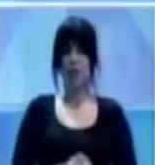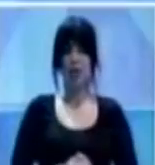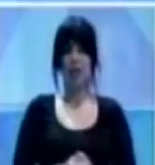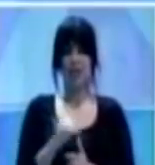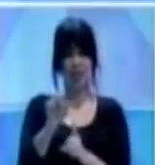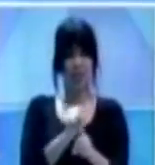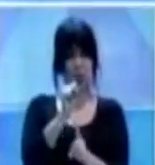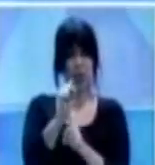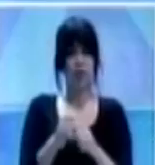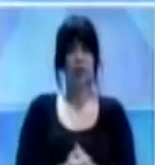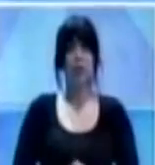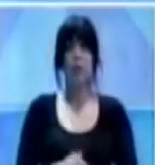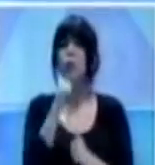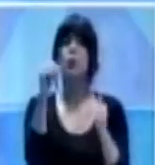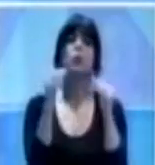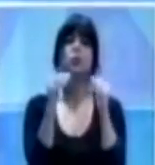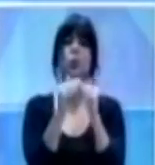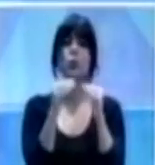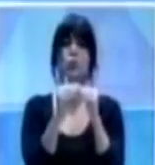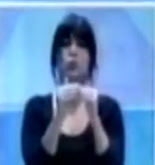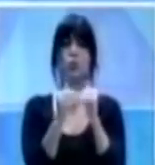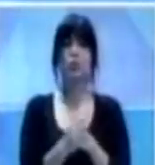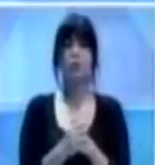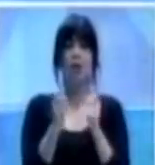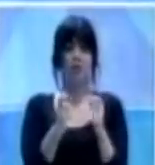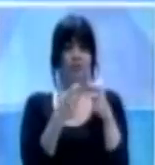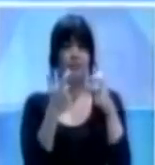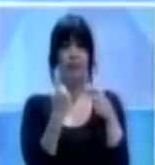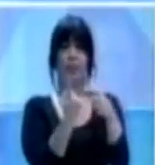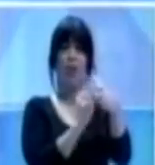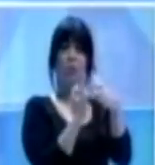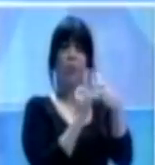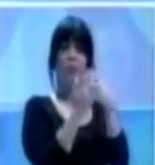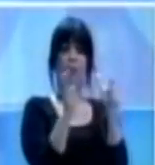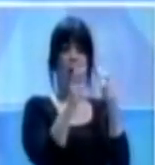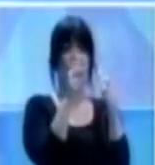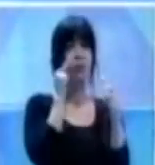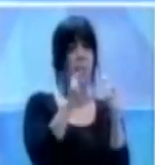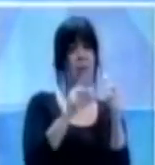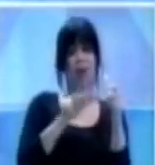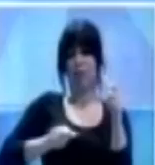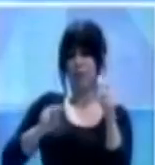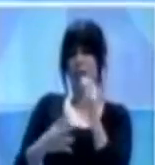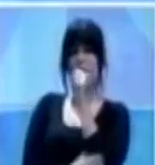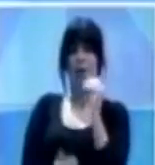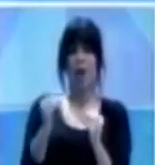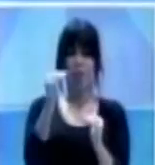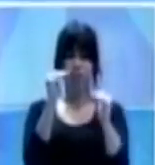encore plus dans un hémisphère où, comme dans celui-ci, l'accumulation de la richesse est